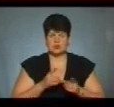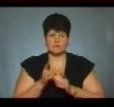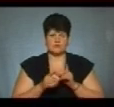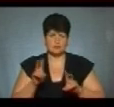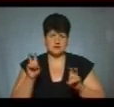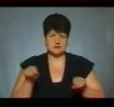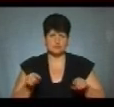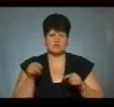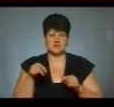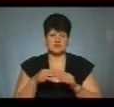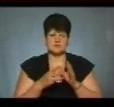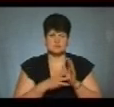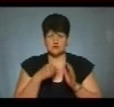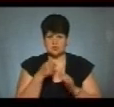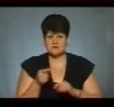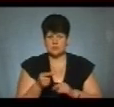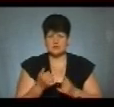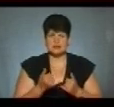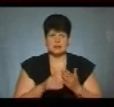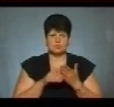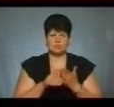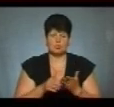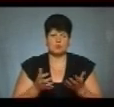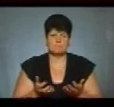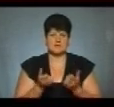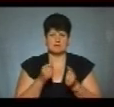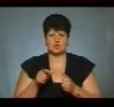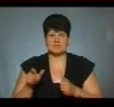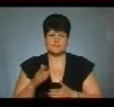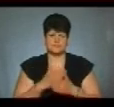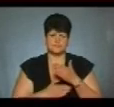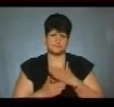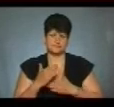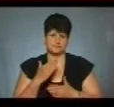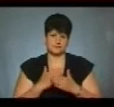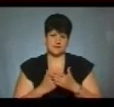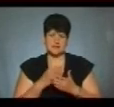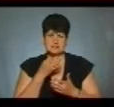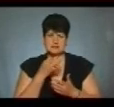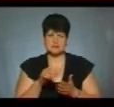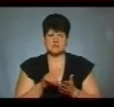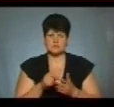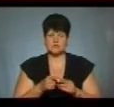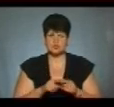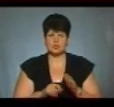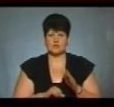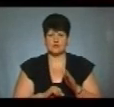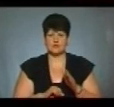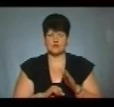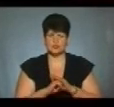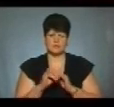у 2018 році в Тернополі для допомоги і підтримки людей з інвалідністю, повідомив представник цього фонду Іван